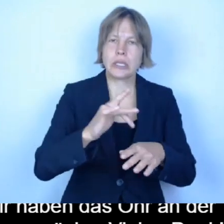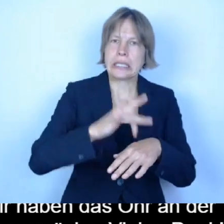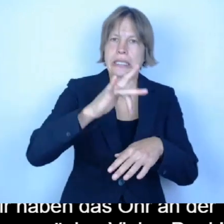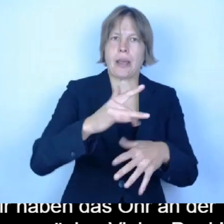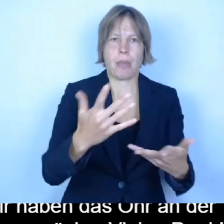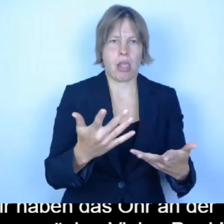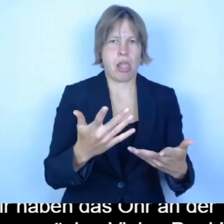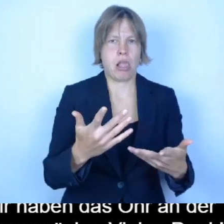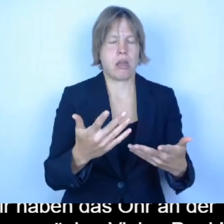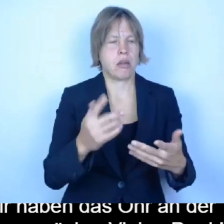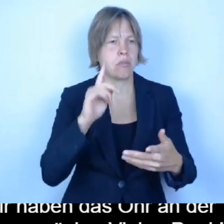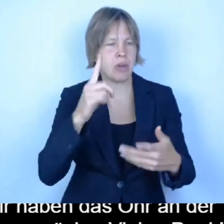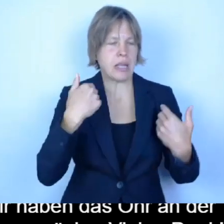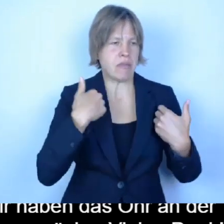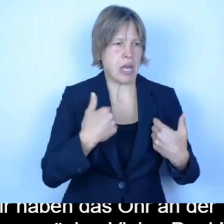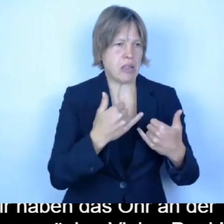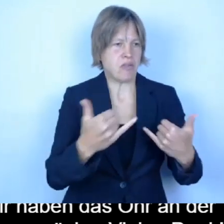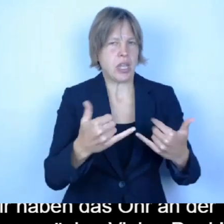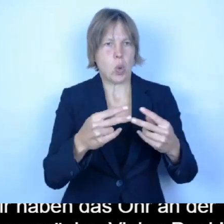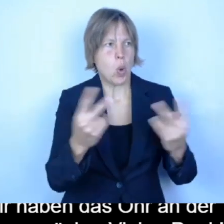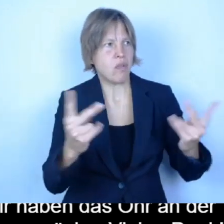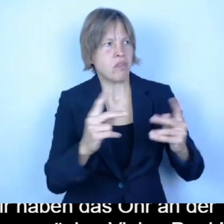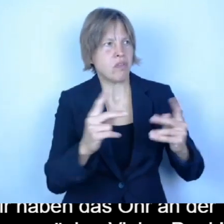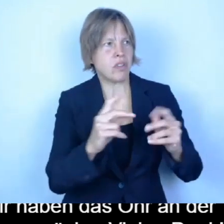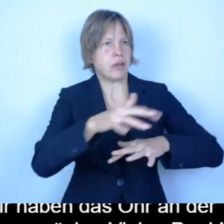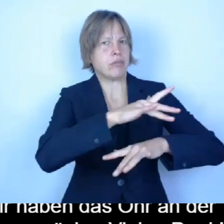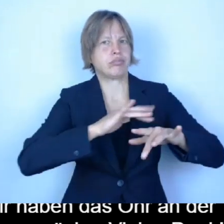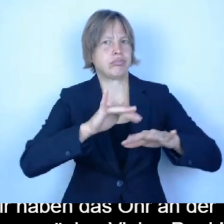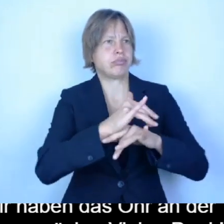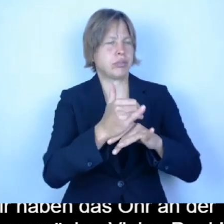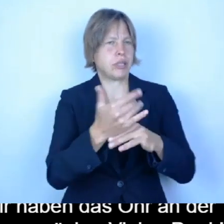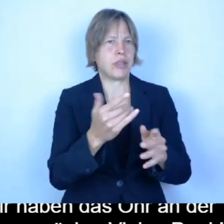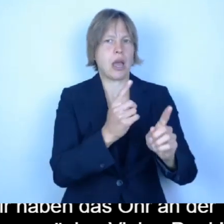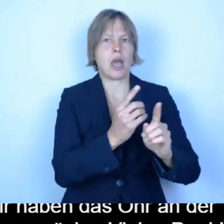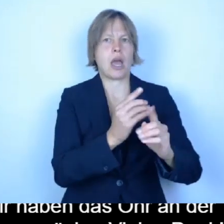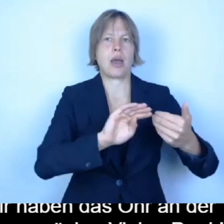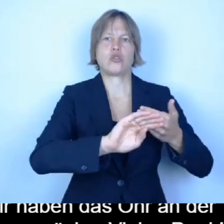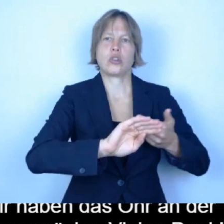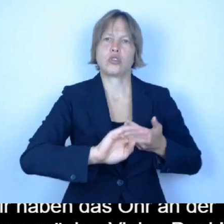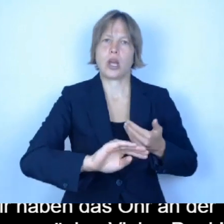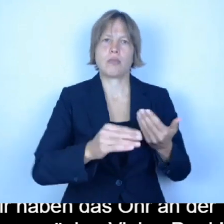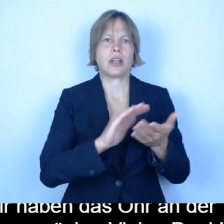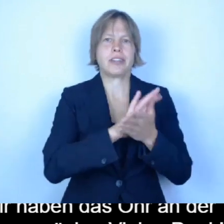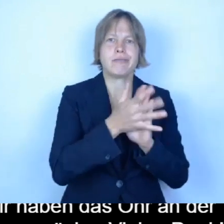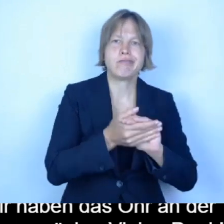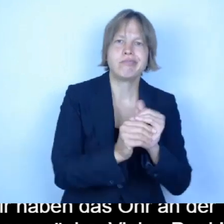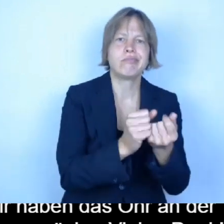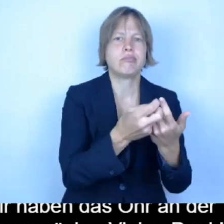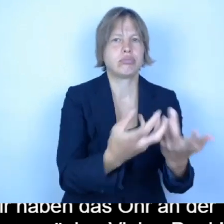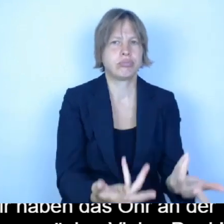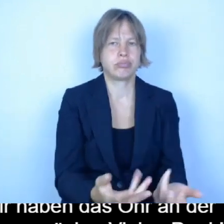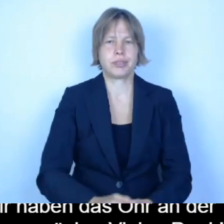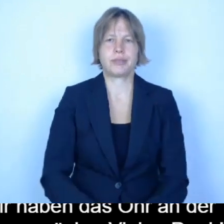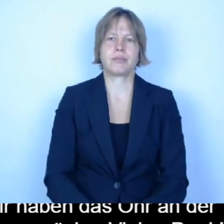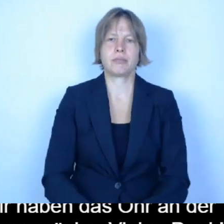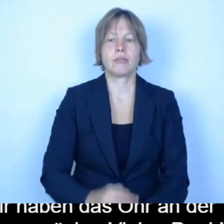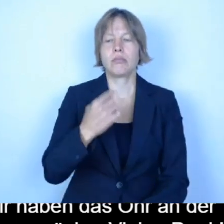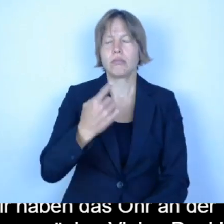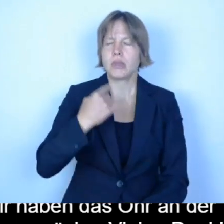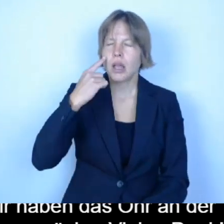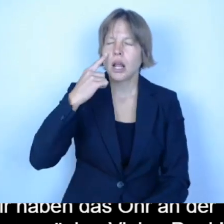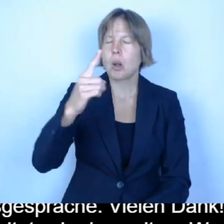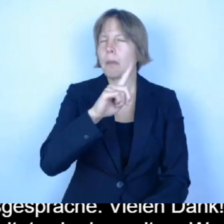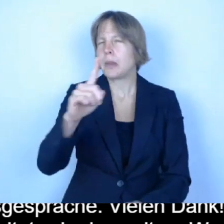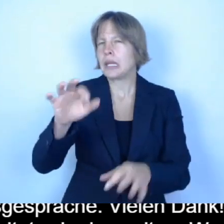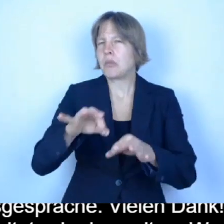kann. Wir glauben, dass wir Perspektiven für die Zeit nach Pfingsten entwickeln sollen. Der Gros, so schätzen aber